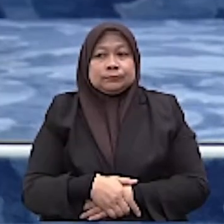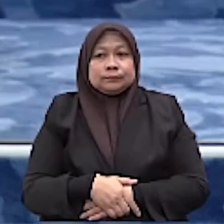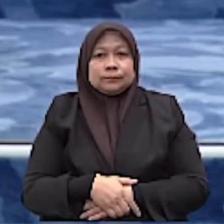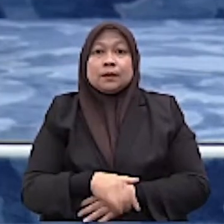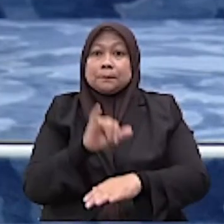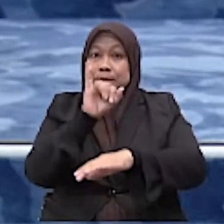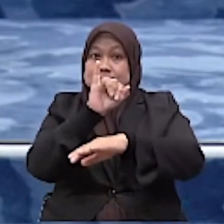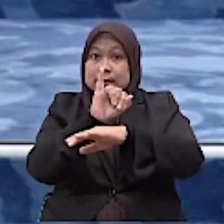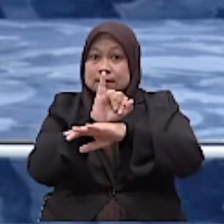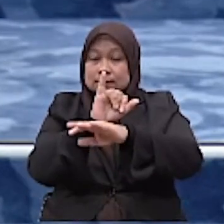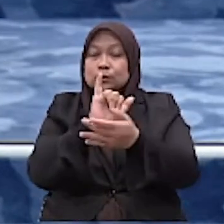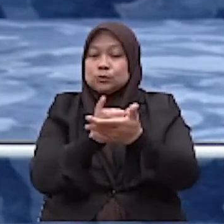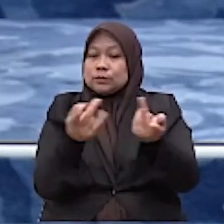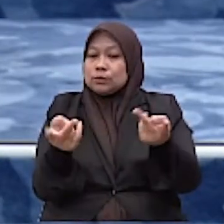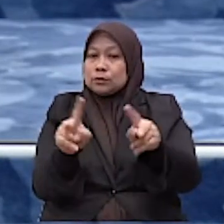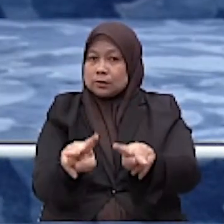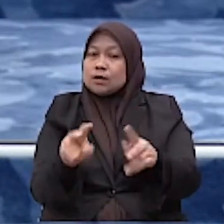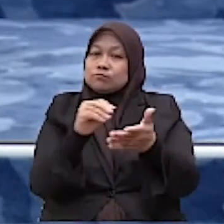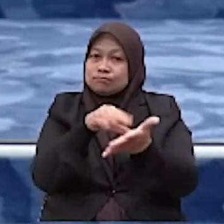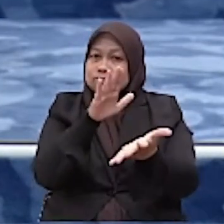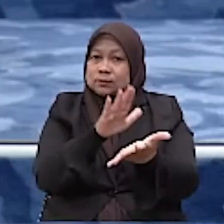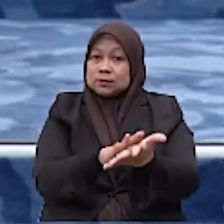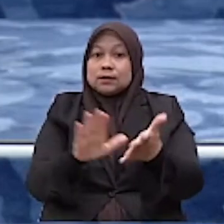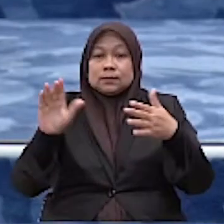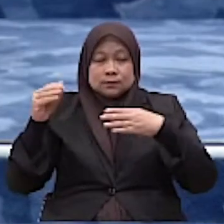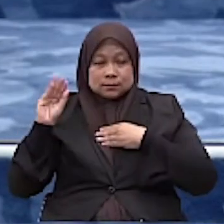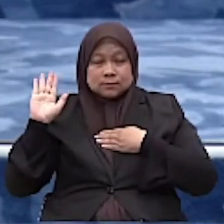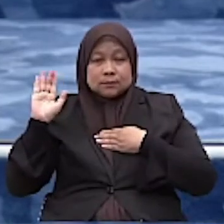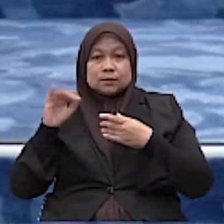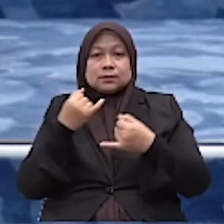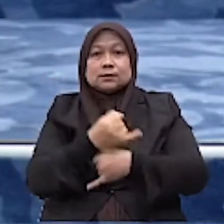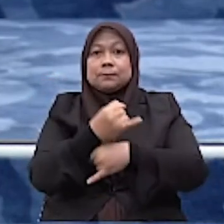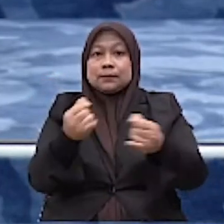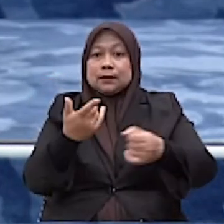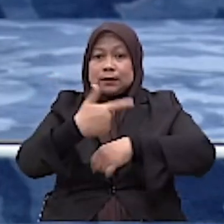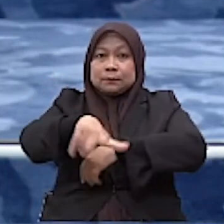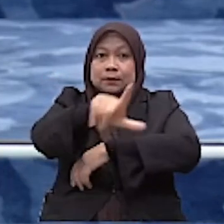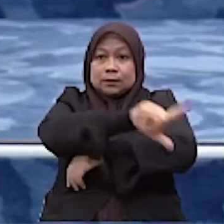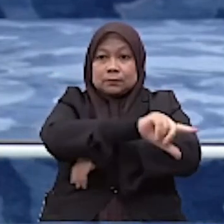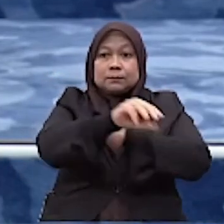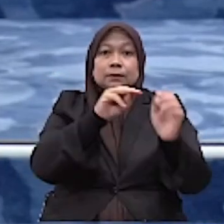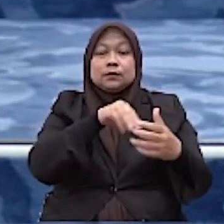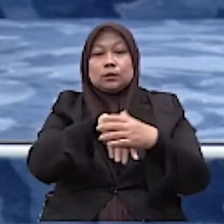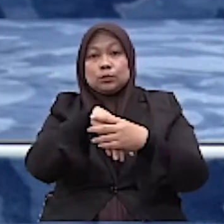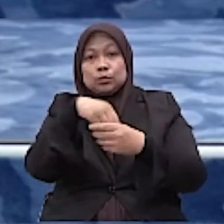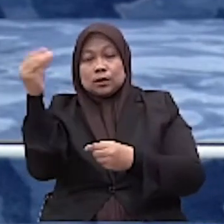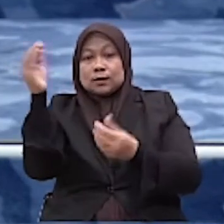ini dibaterai setelah diperakui oleh jabatan maritim Kementerian